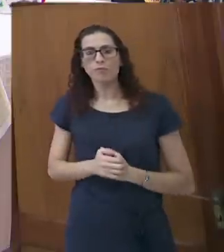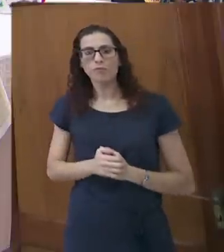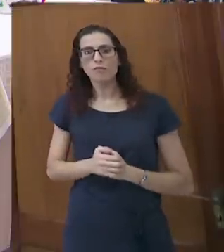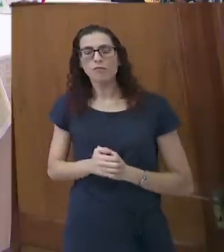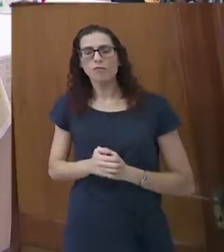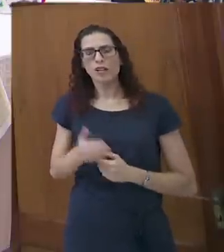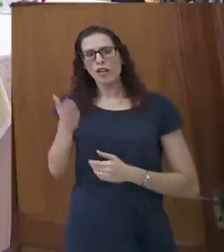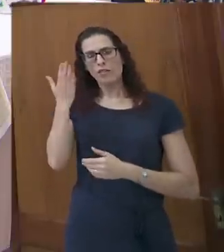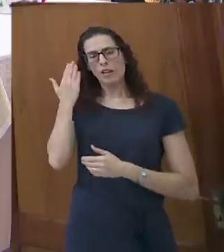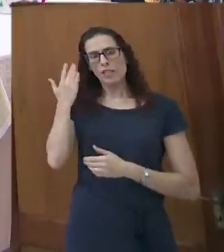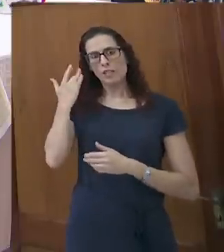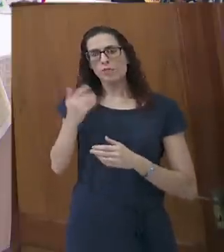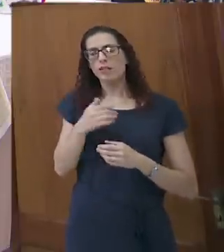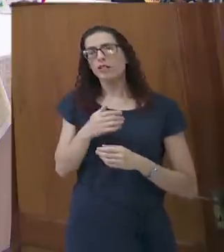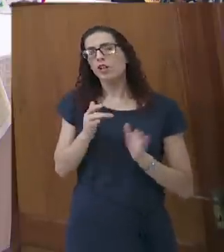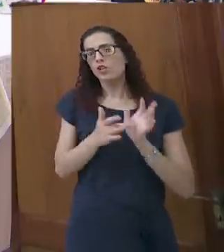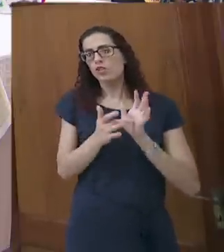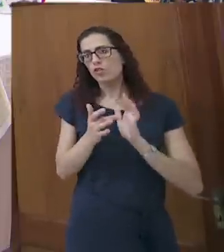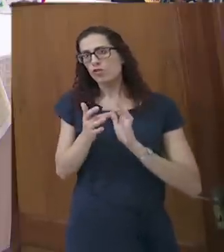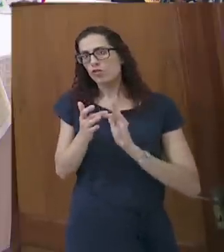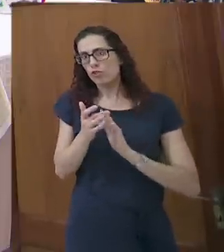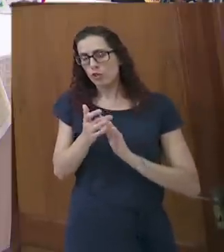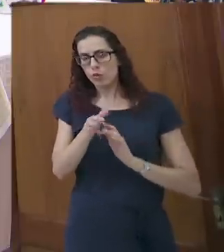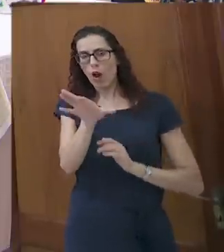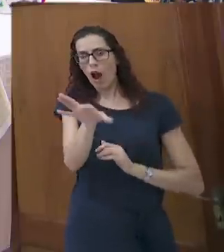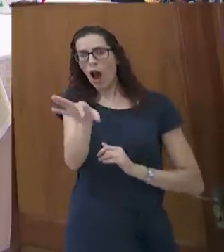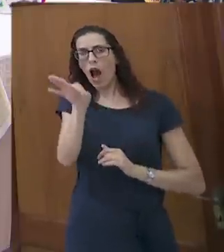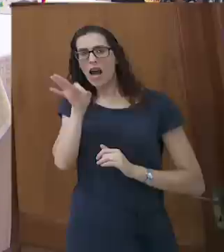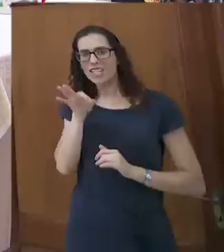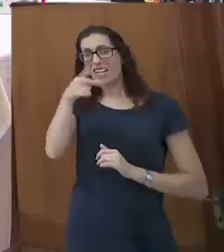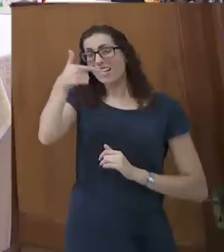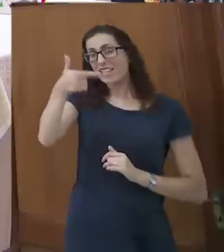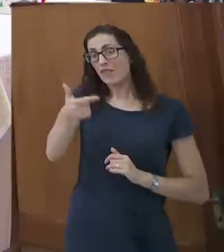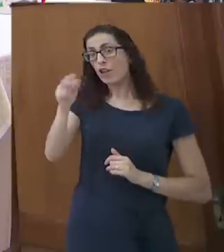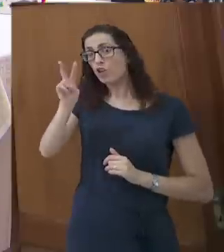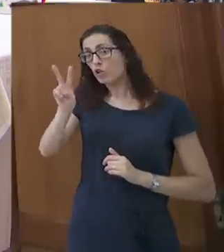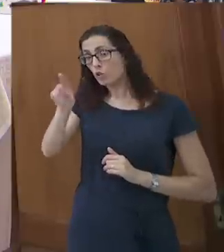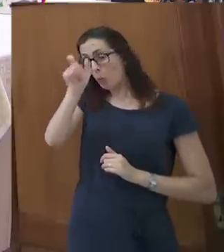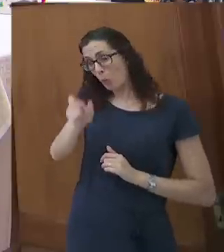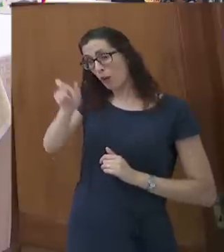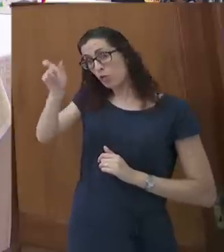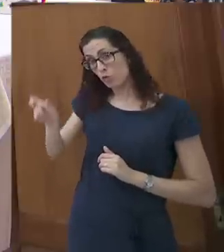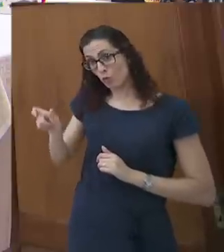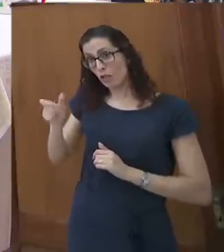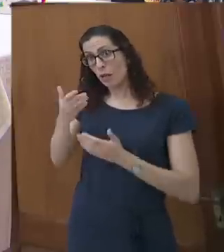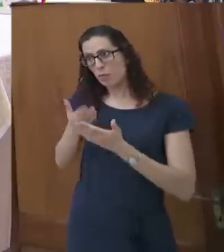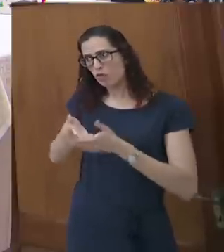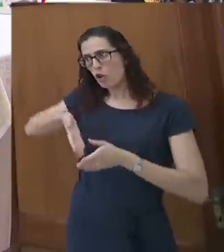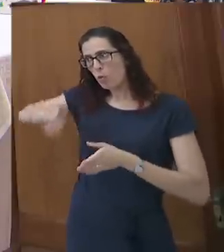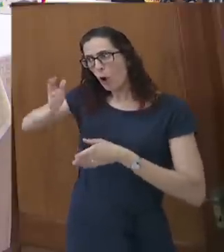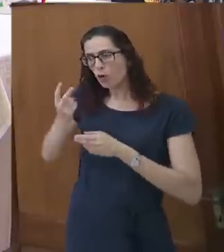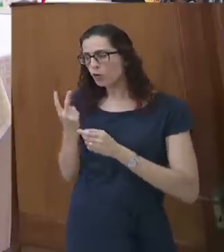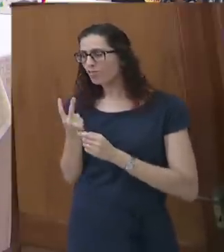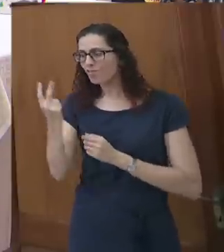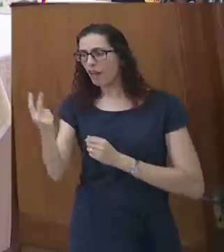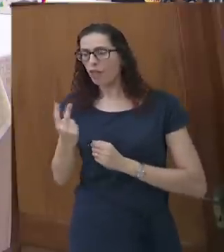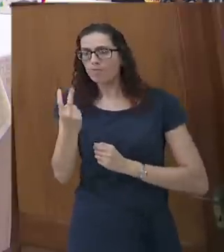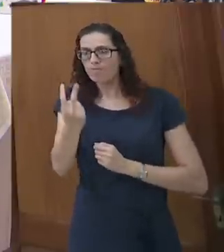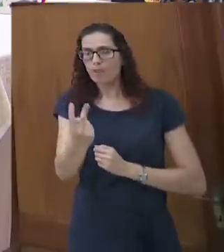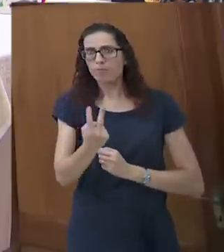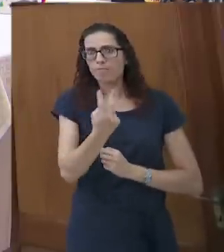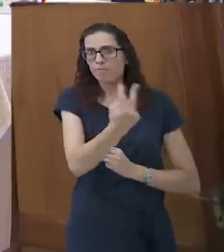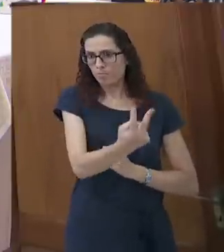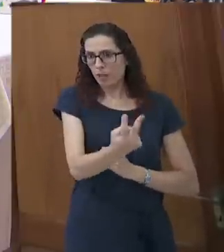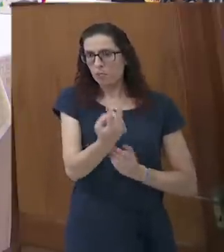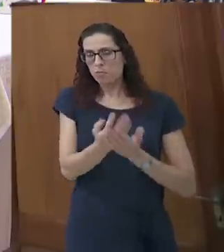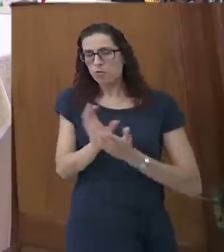F'dak iż-żmien, il-mulej għażel 72 oħra u bagħthom 2-2 qablu f'kull belt u